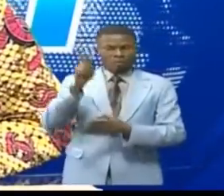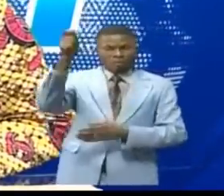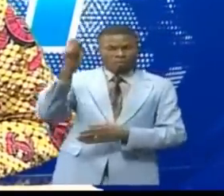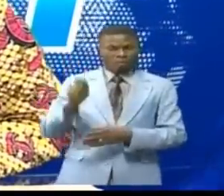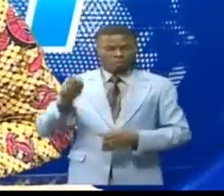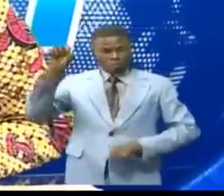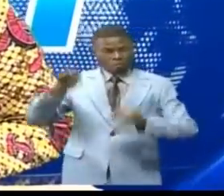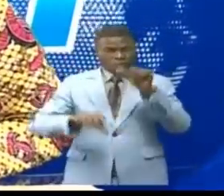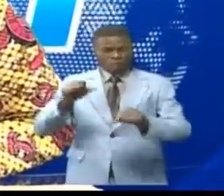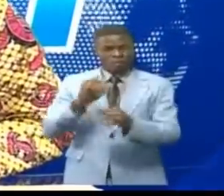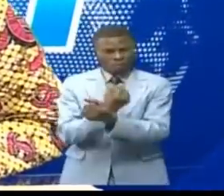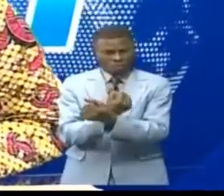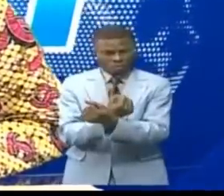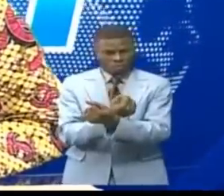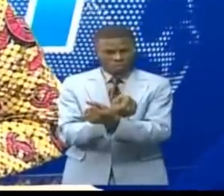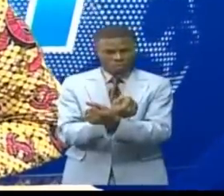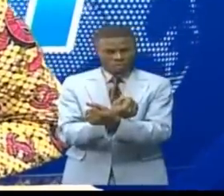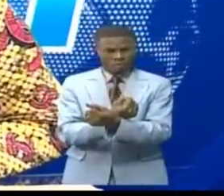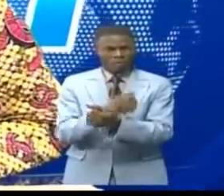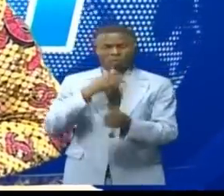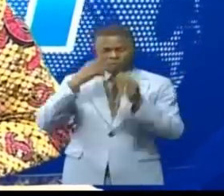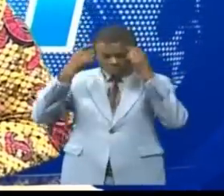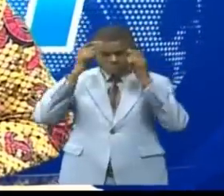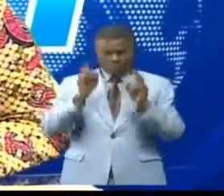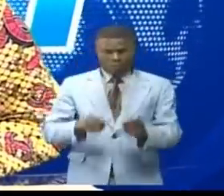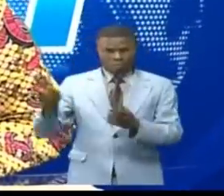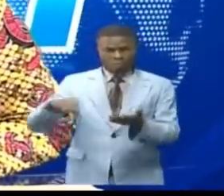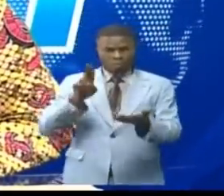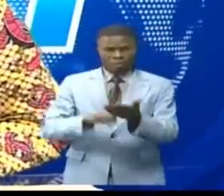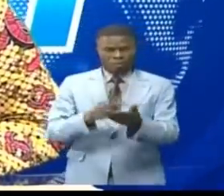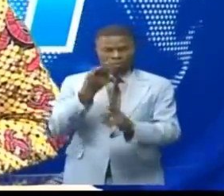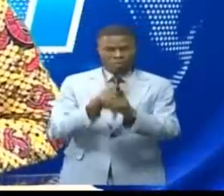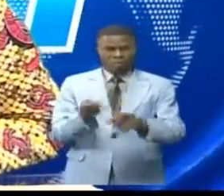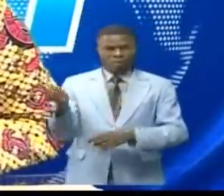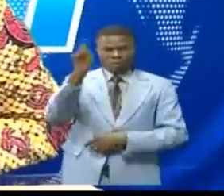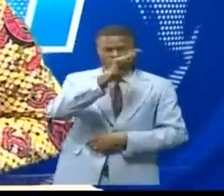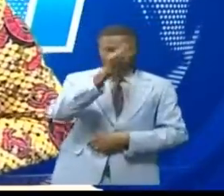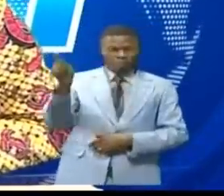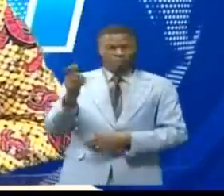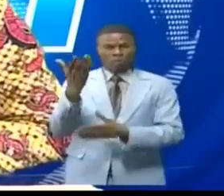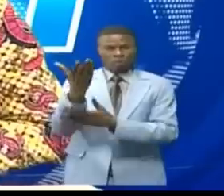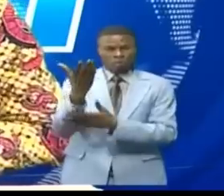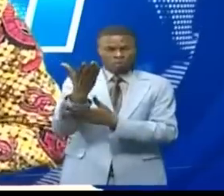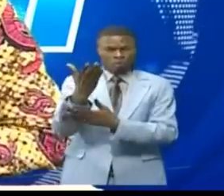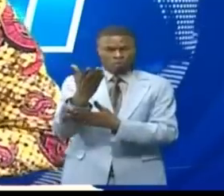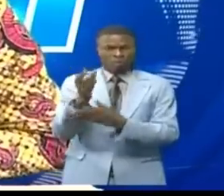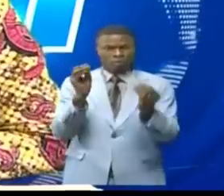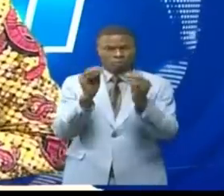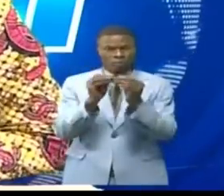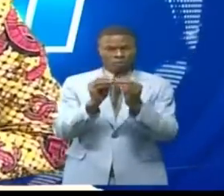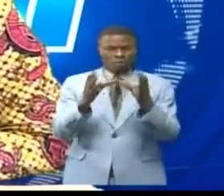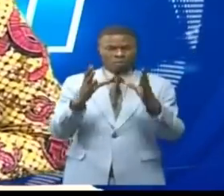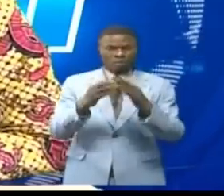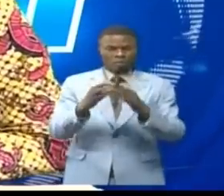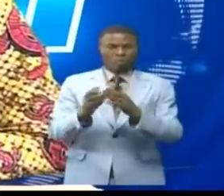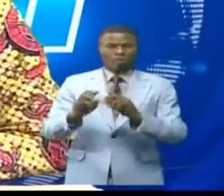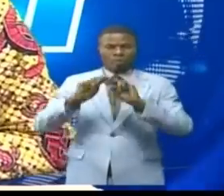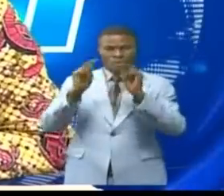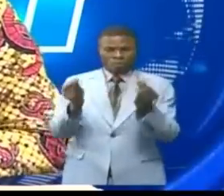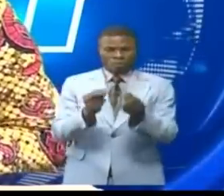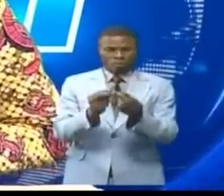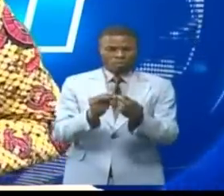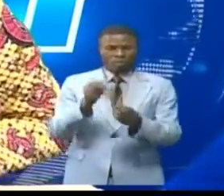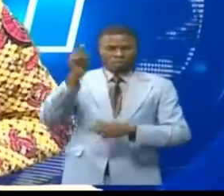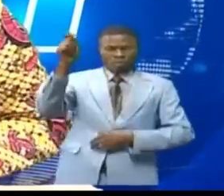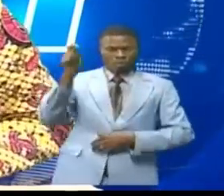au respect de son acte d'engagement signé en avril dernier, appel lancé lors d'une rencontre avec la coordination de ses groupes